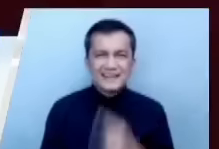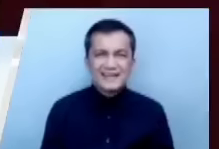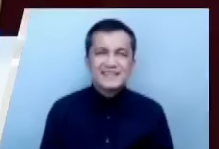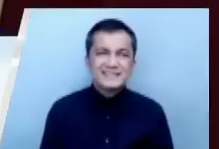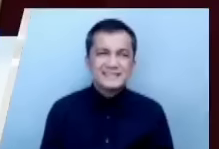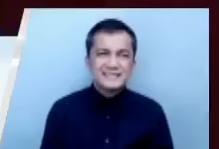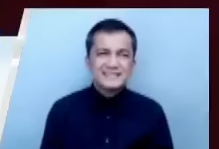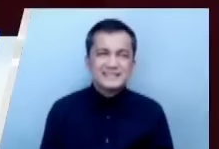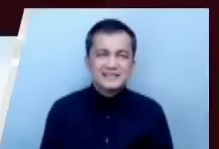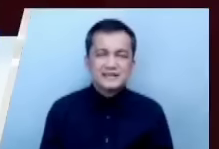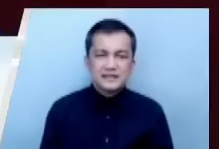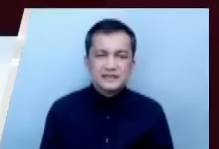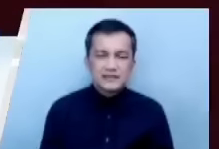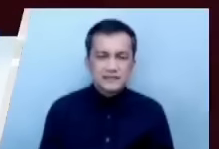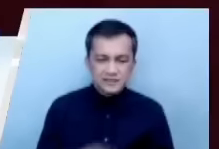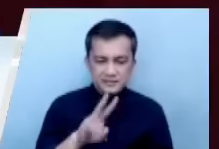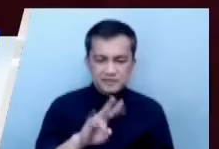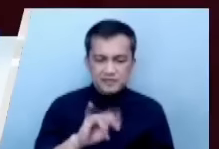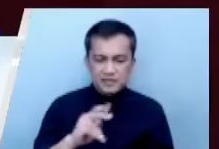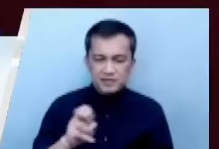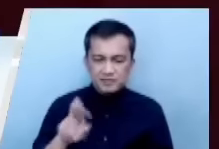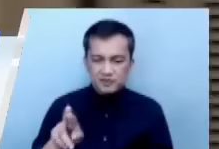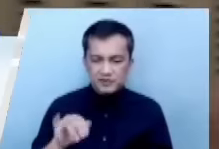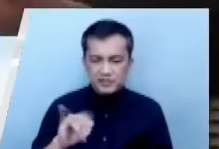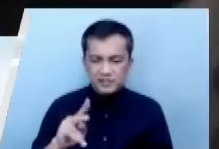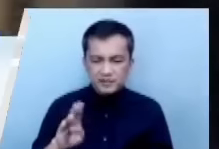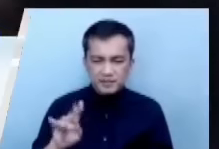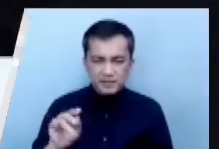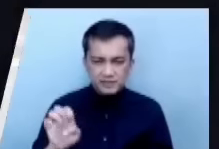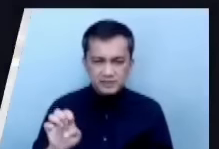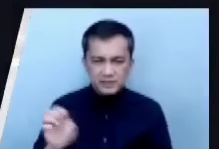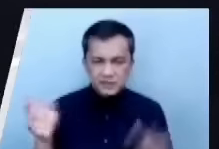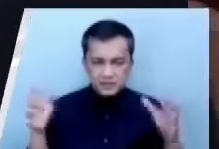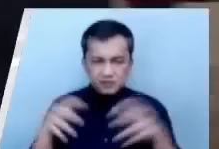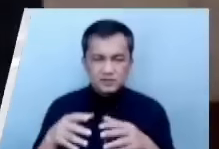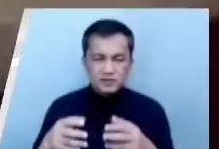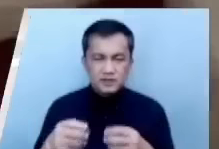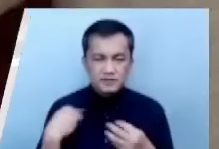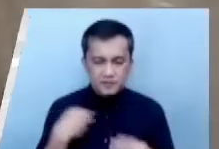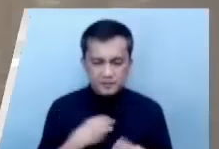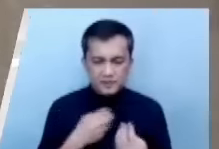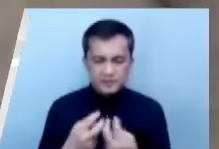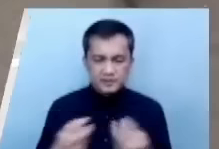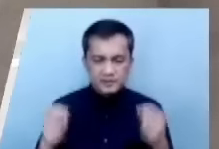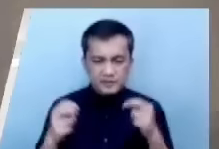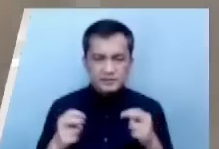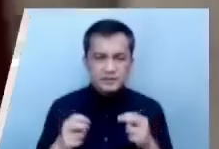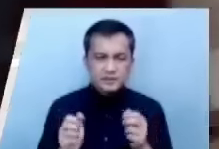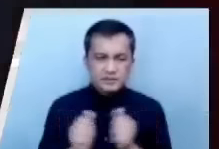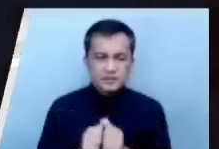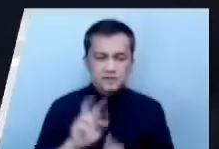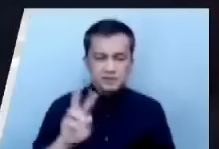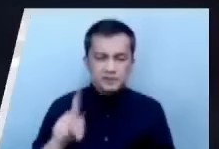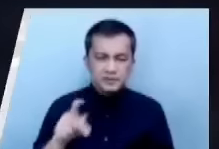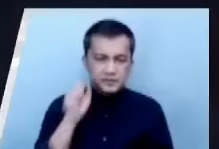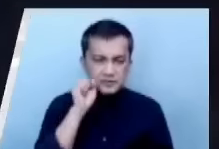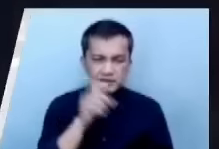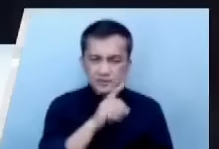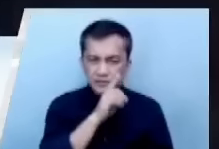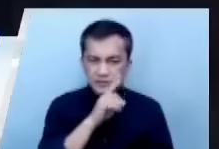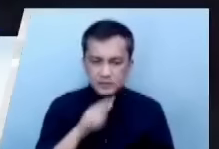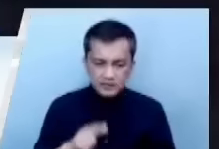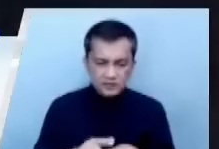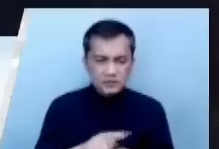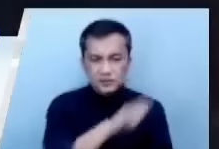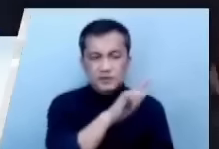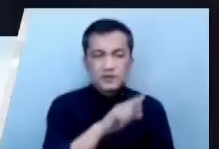Sa Villamor Air Base, nagtipo ng mga miyembro ng gabinete, pati na si Vice President Sar Duterte para sa departure ceremony para